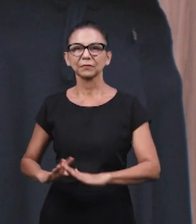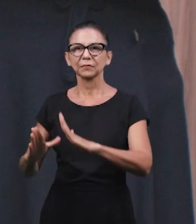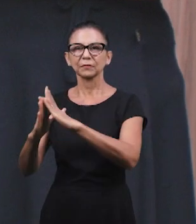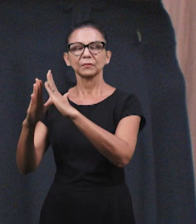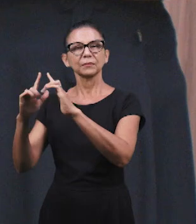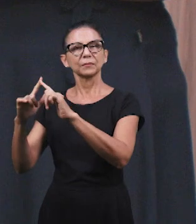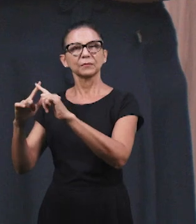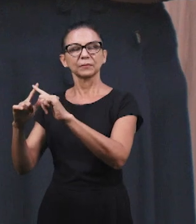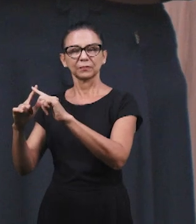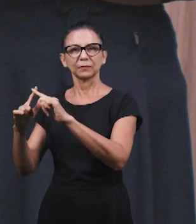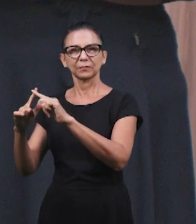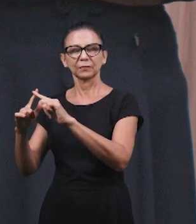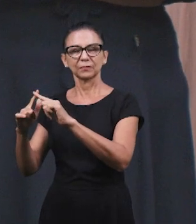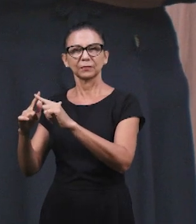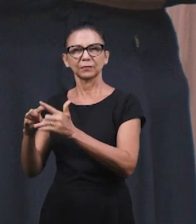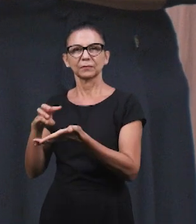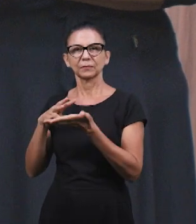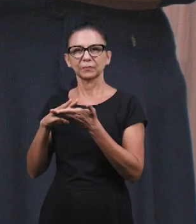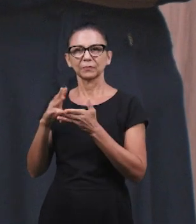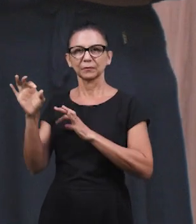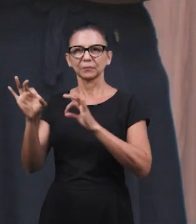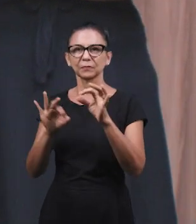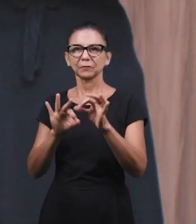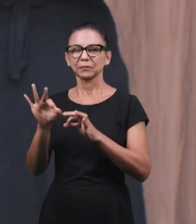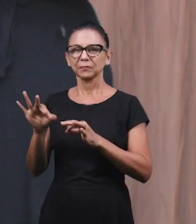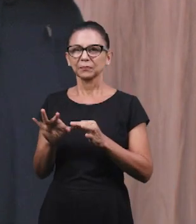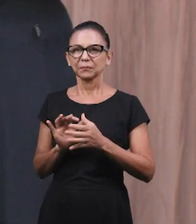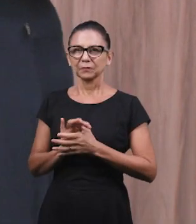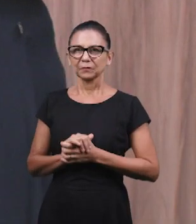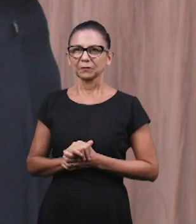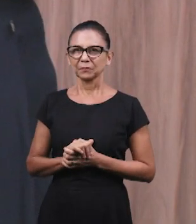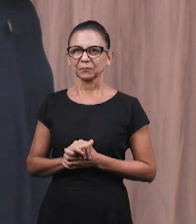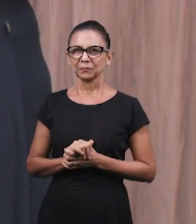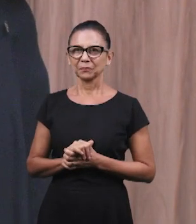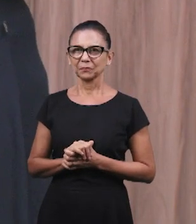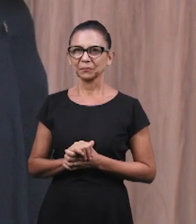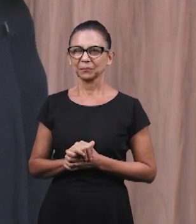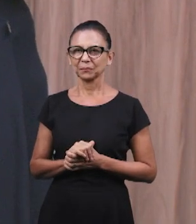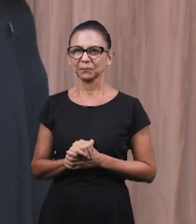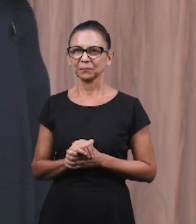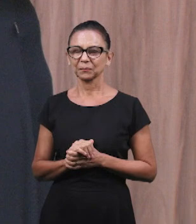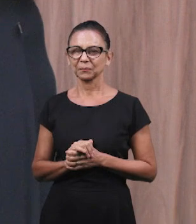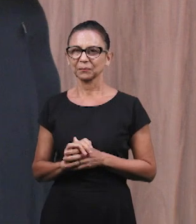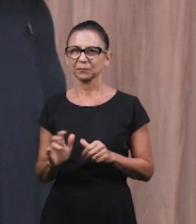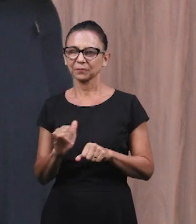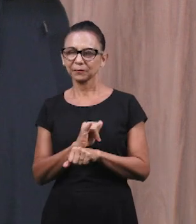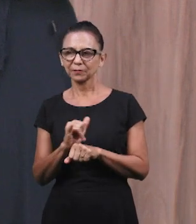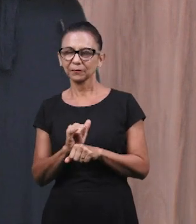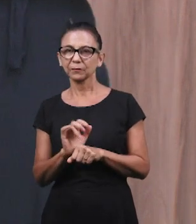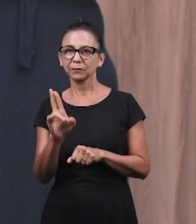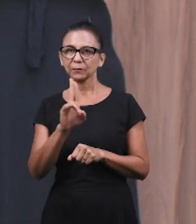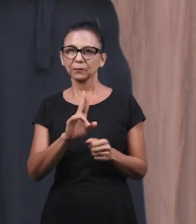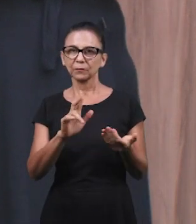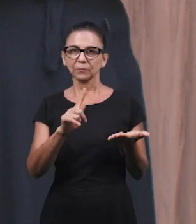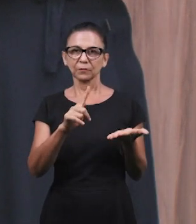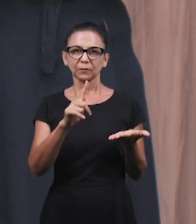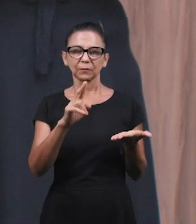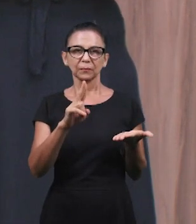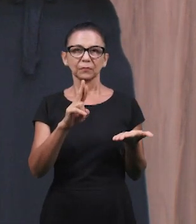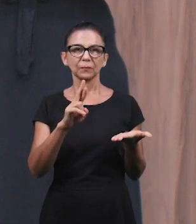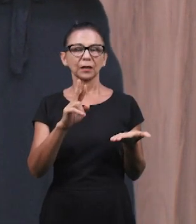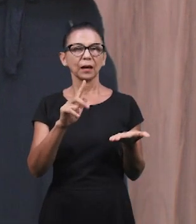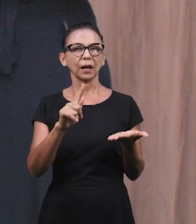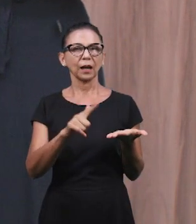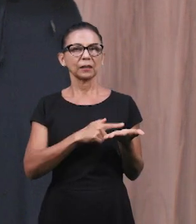dans nos églises sur l'autisme. Un enfant avec l'autisme, elle a utilisé l'agenda de routine, elle a utilisé aussi